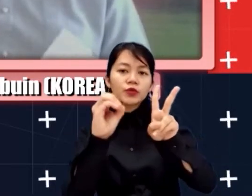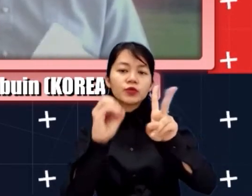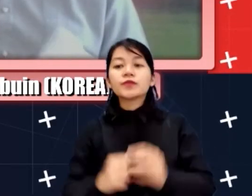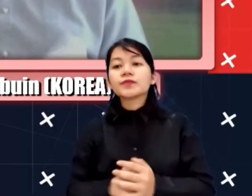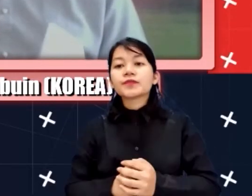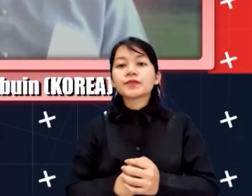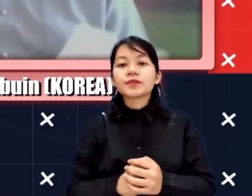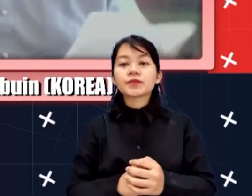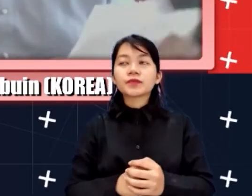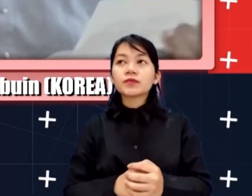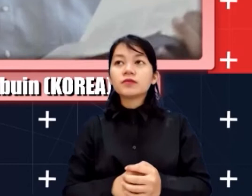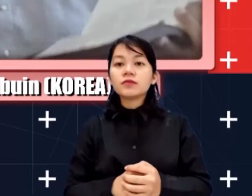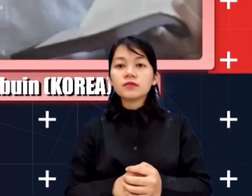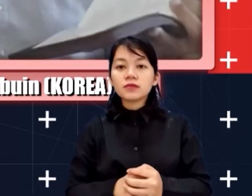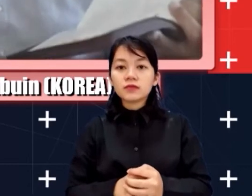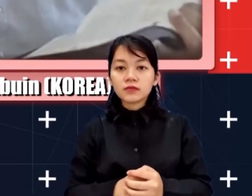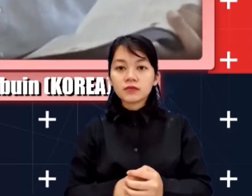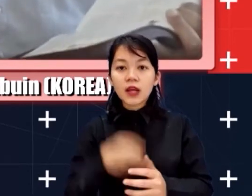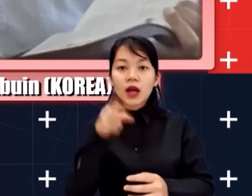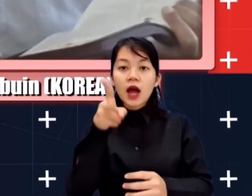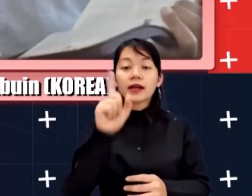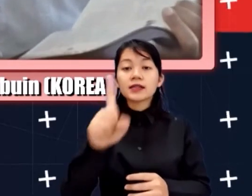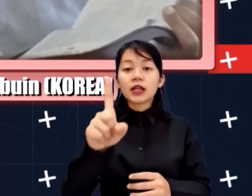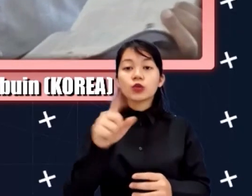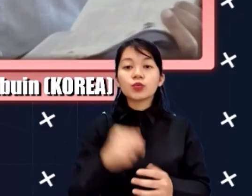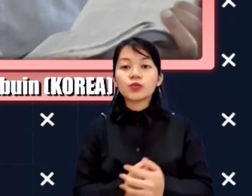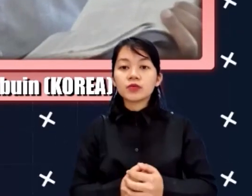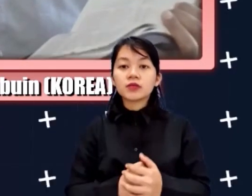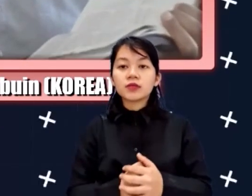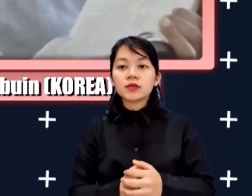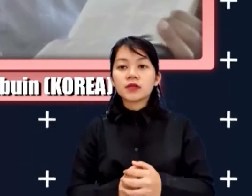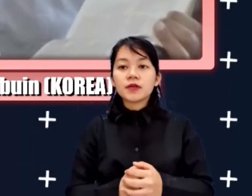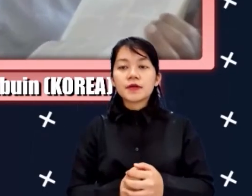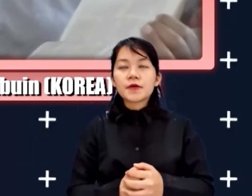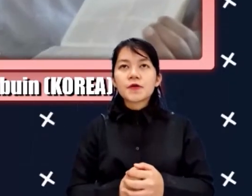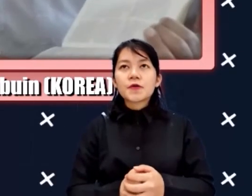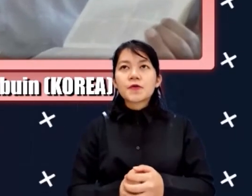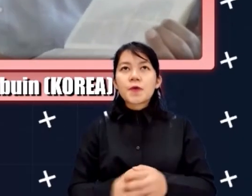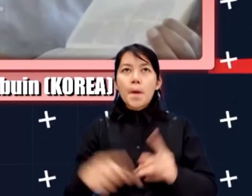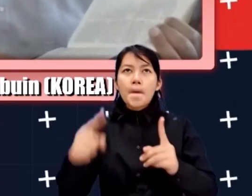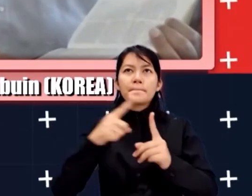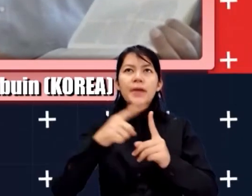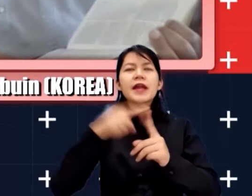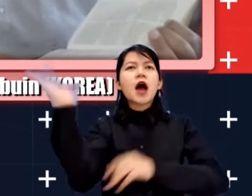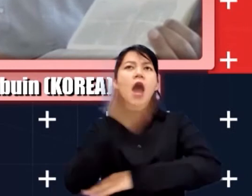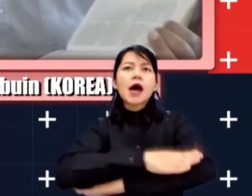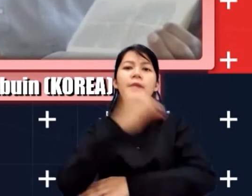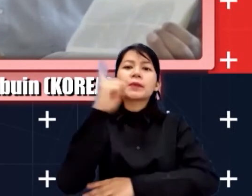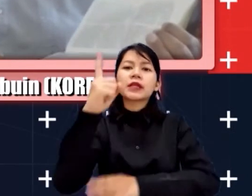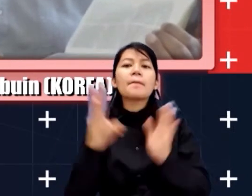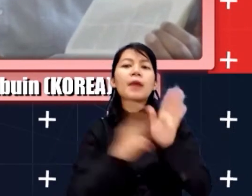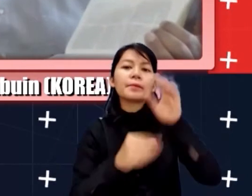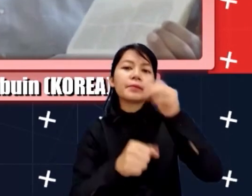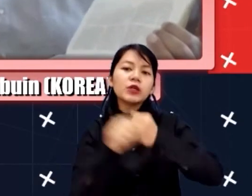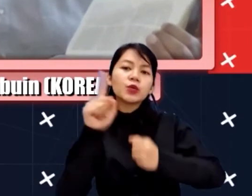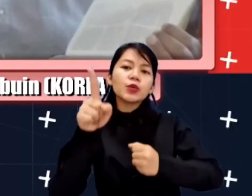ayat 1. Pada hari pertama minggu itu, pagi-pagi benar, ketika hari masih